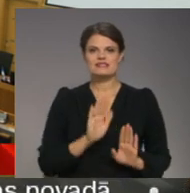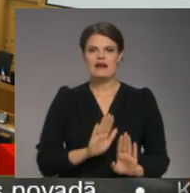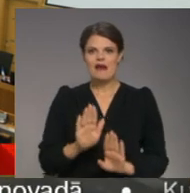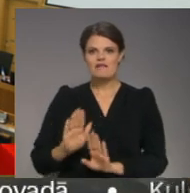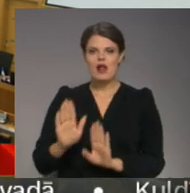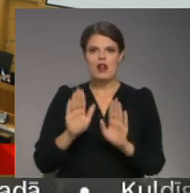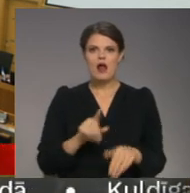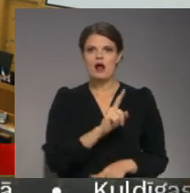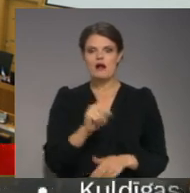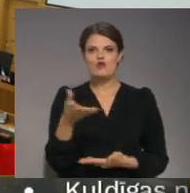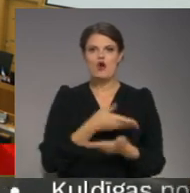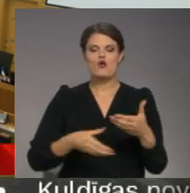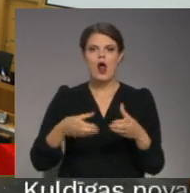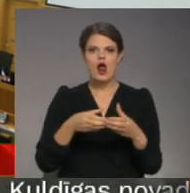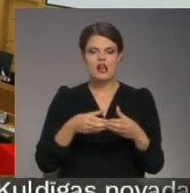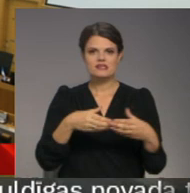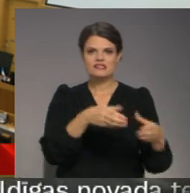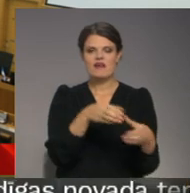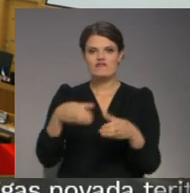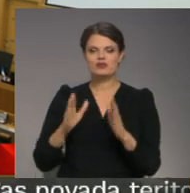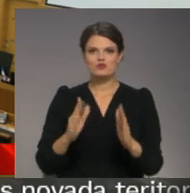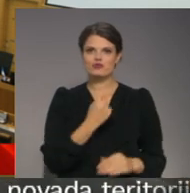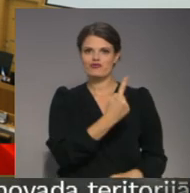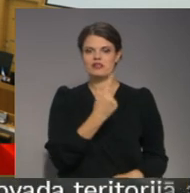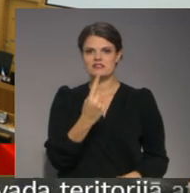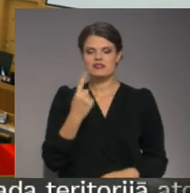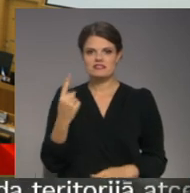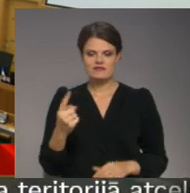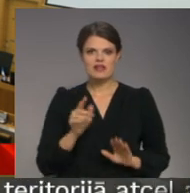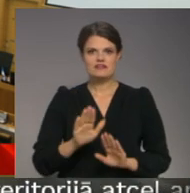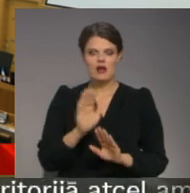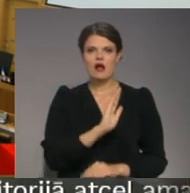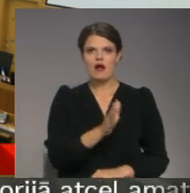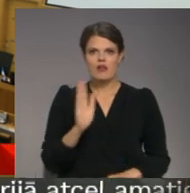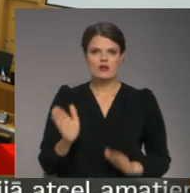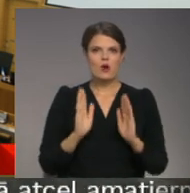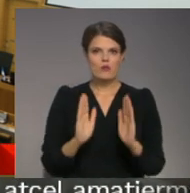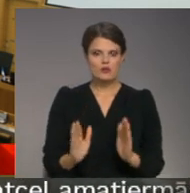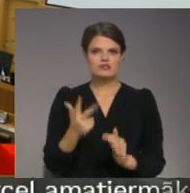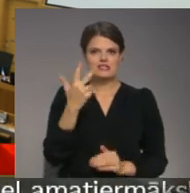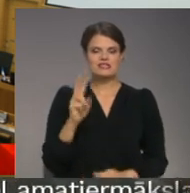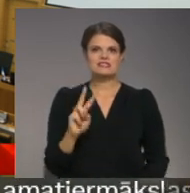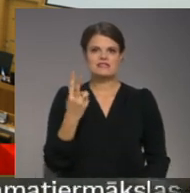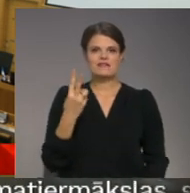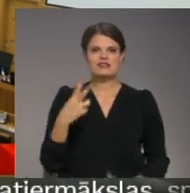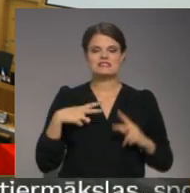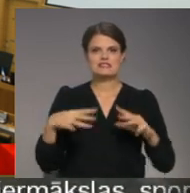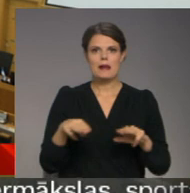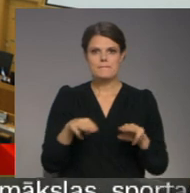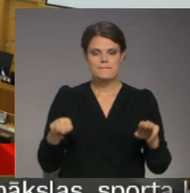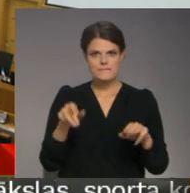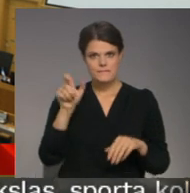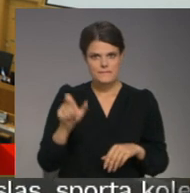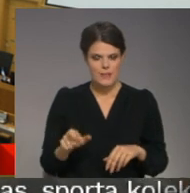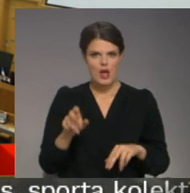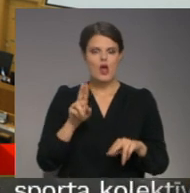būtu pa vienam. Un tad mēram un viņa trīs vicemēriem kopā būs 11 padomnieki, bet par to vēl tikai būs